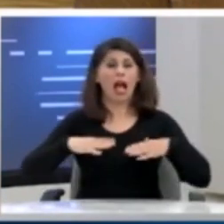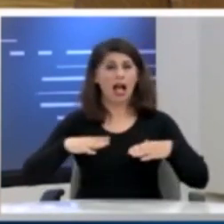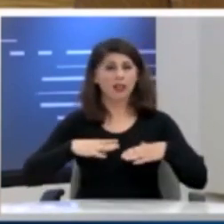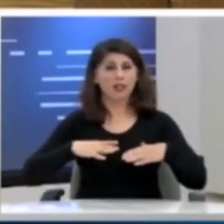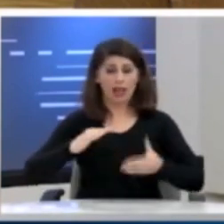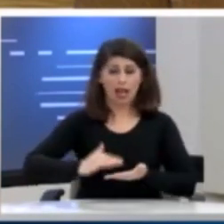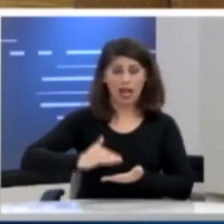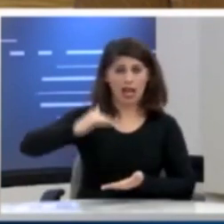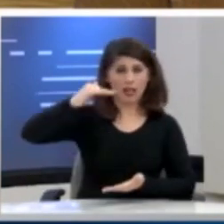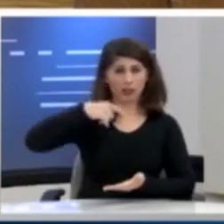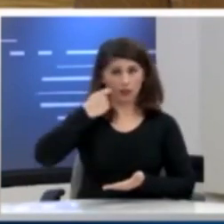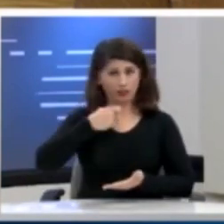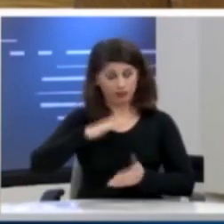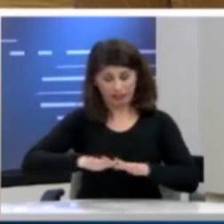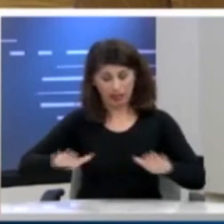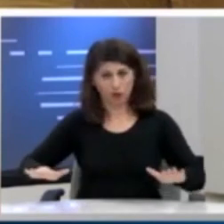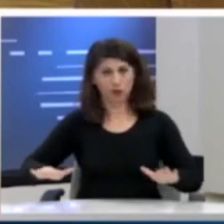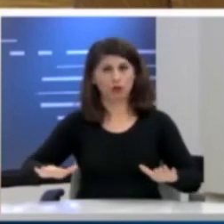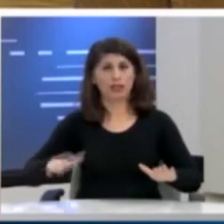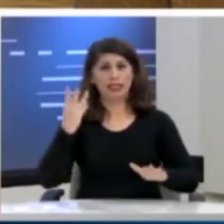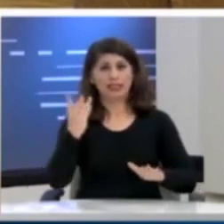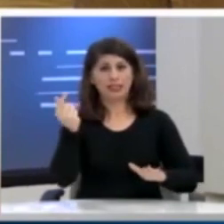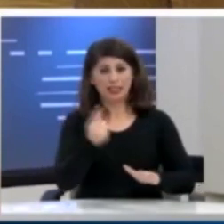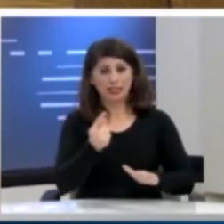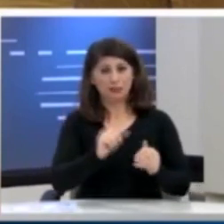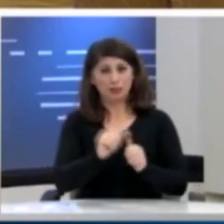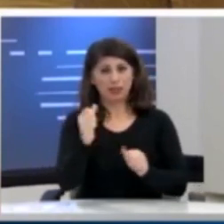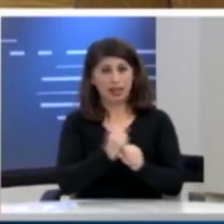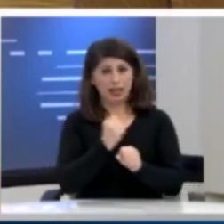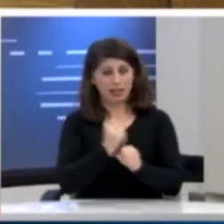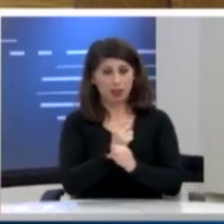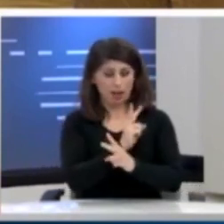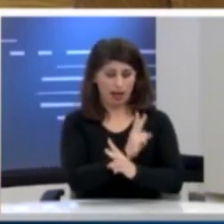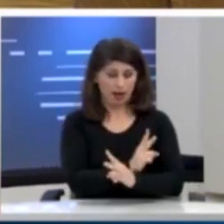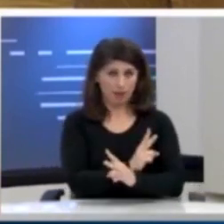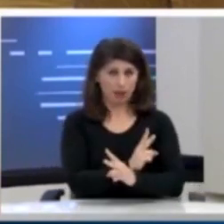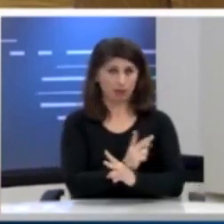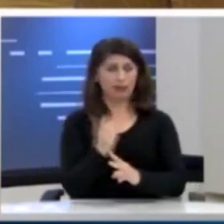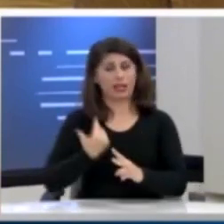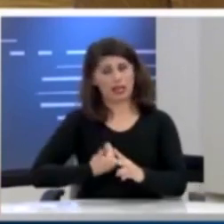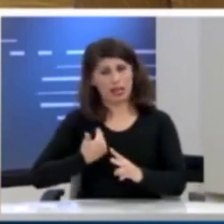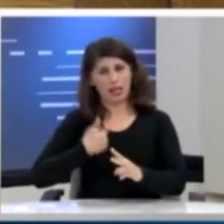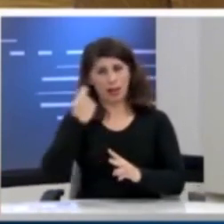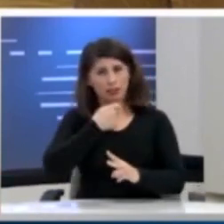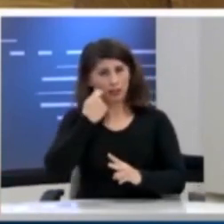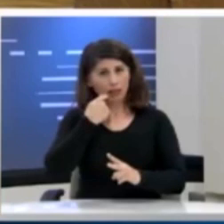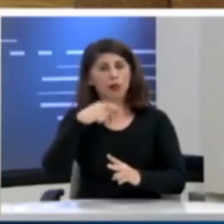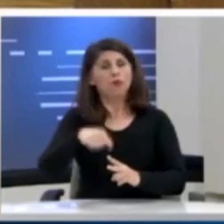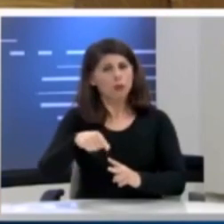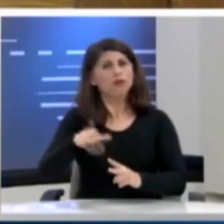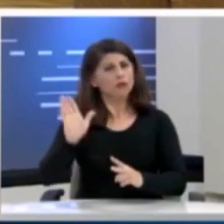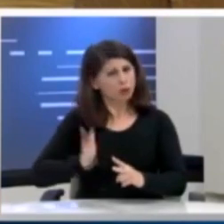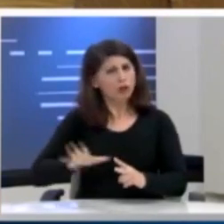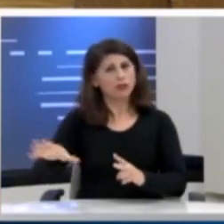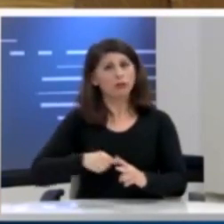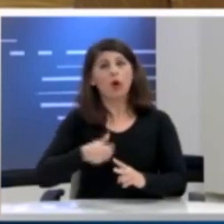άδειας ανατροφής τέκνου για 3,5 μήνες στις εργαζόμενες ως αναπληρώτριες νέες μητέρες, την οποία μπορούν να